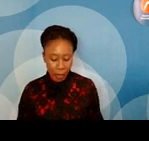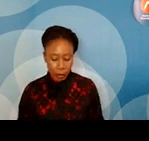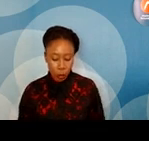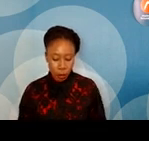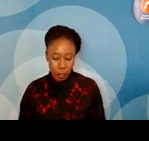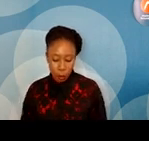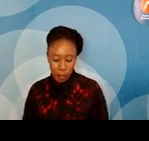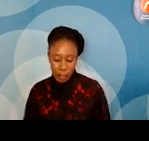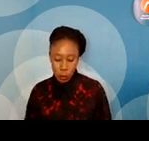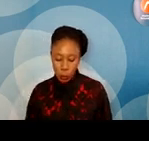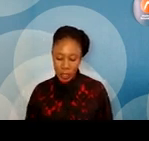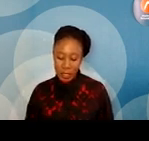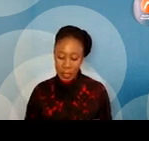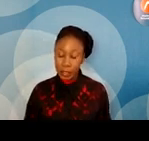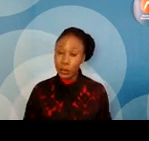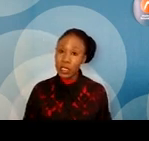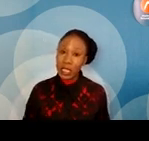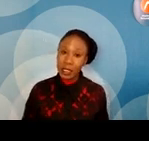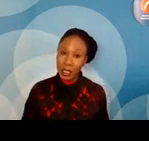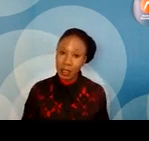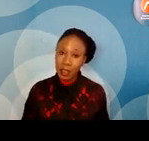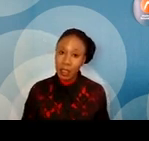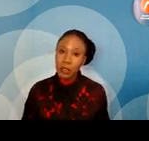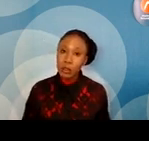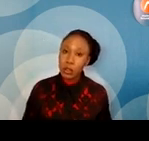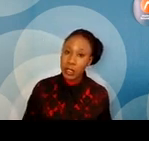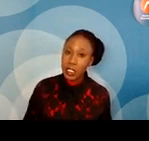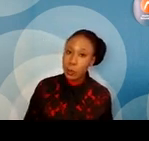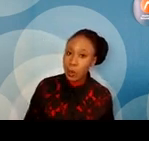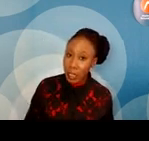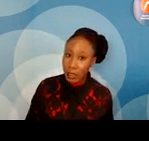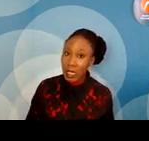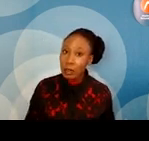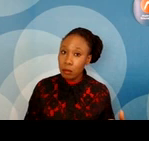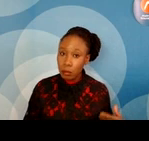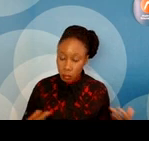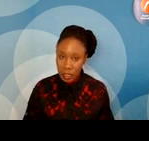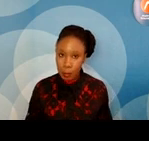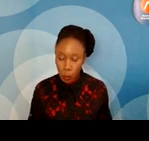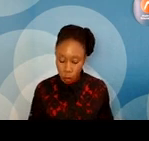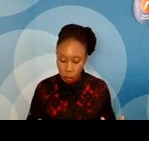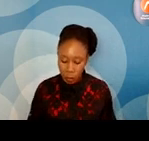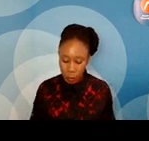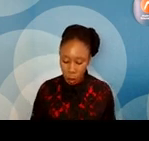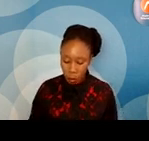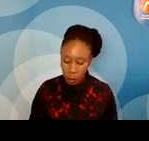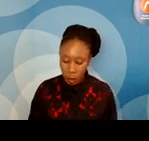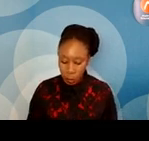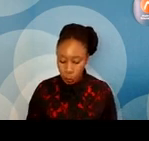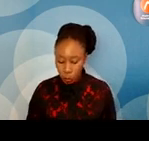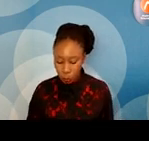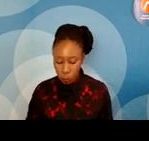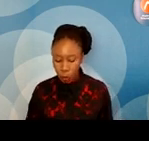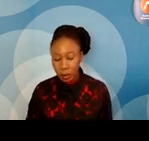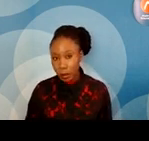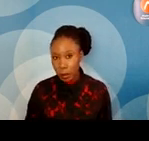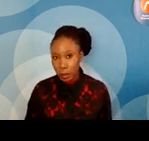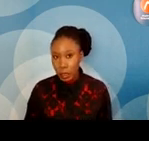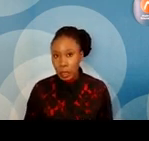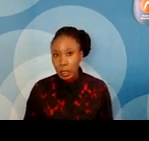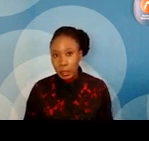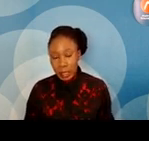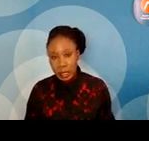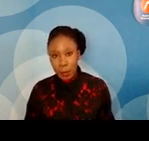2. Är att låta kommunikationen i rekryteringen tydligt spegla det mål som man har utifrån